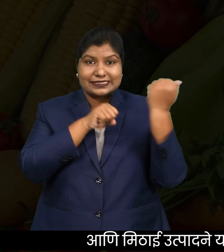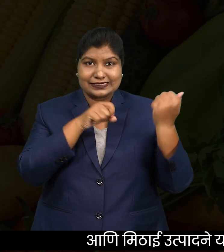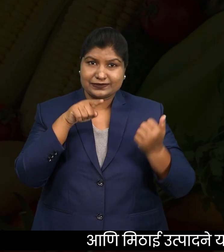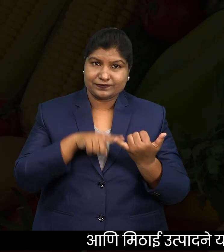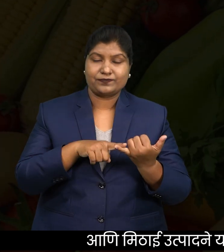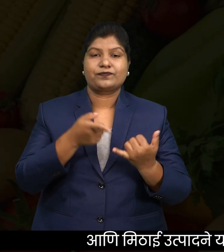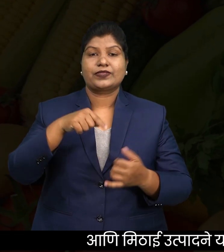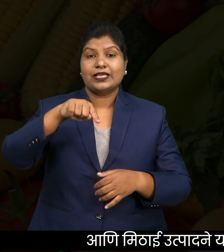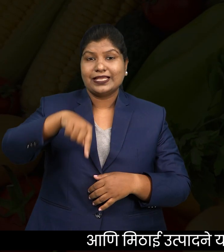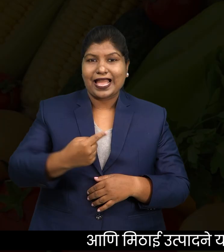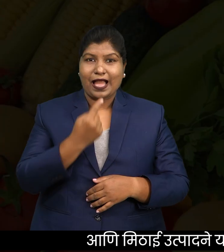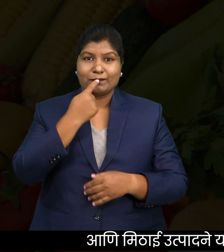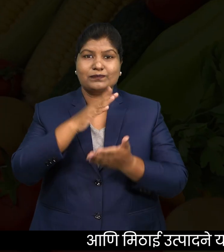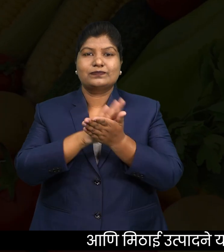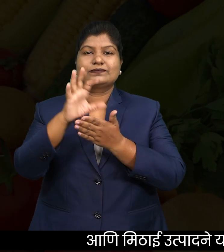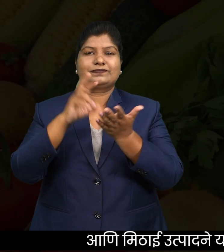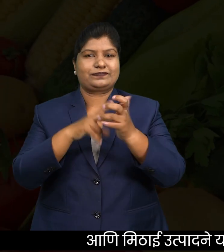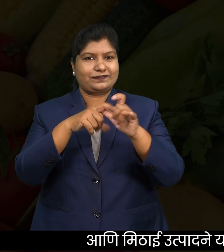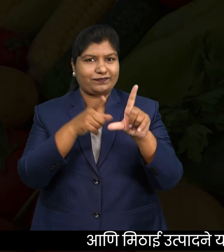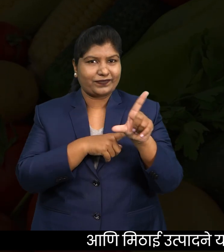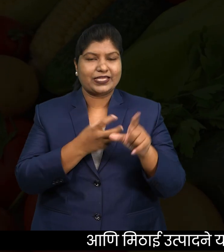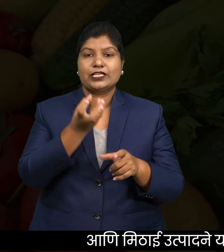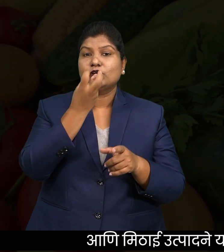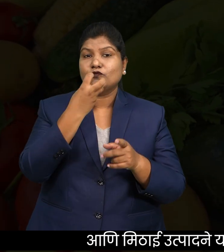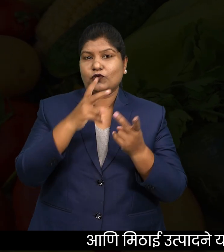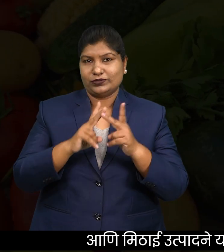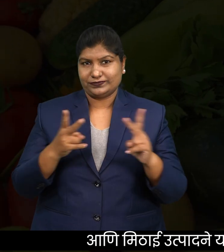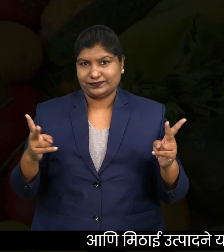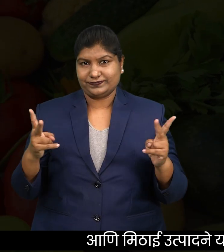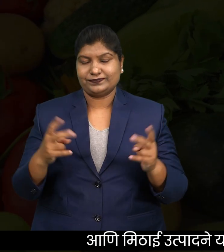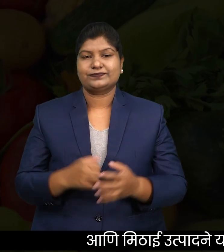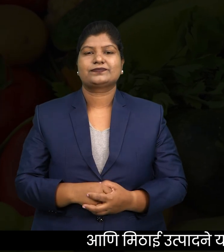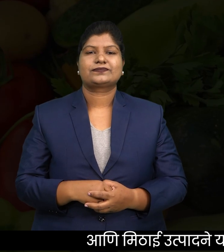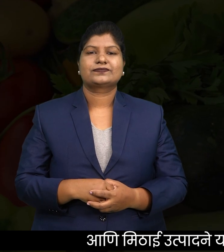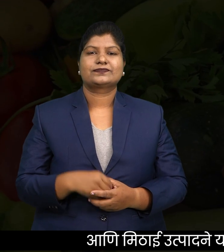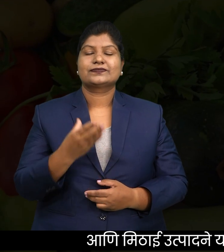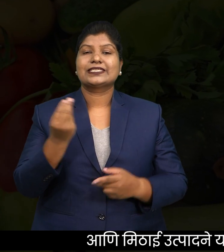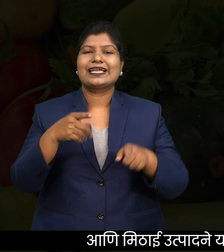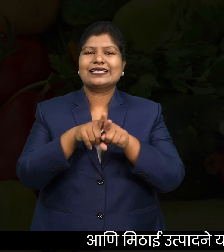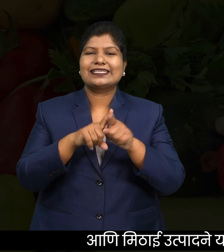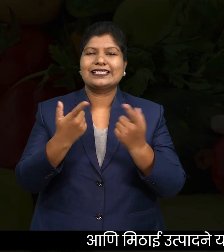उत्पादने यासारखे प्रक्रिया केलेले पदार्थ समाविष्ट आहेत.